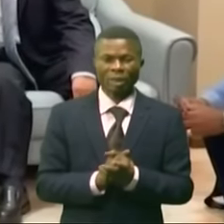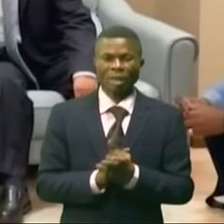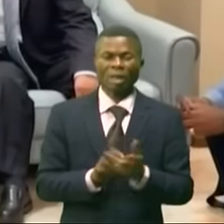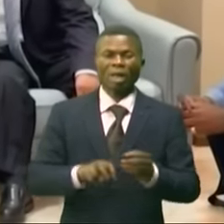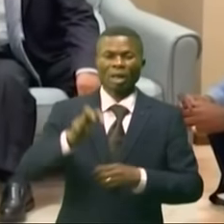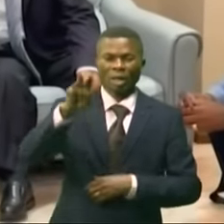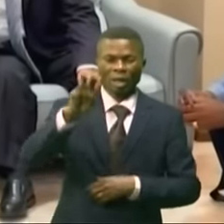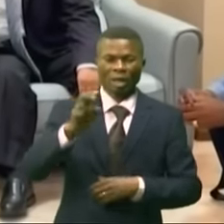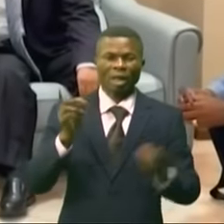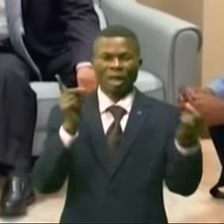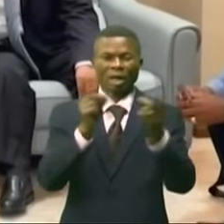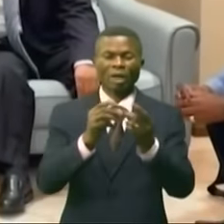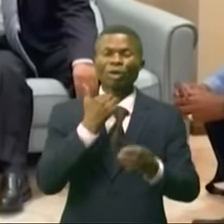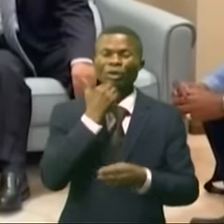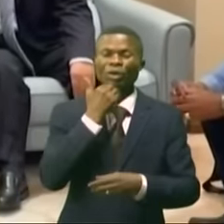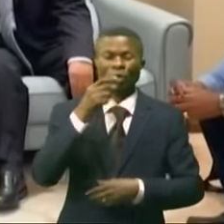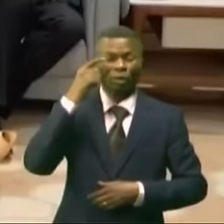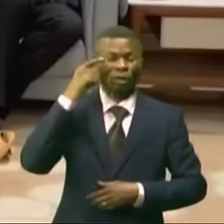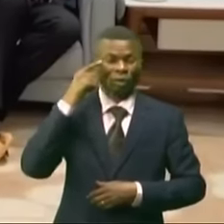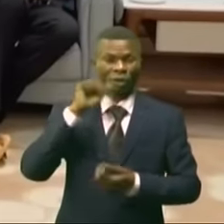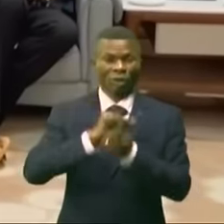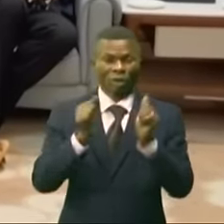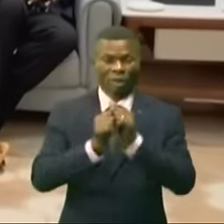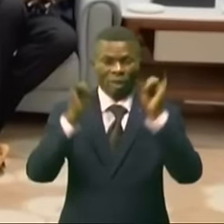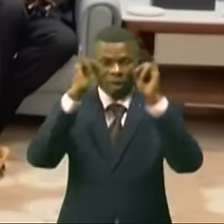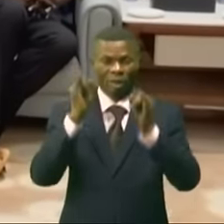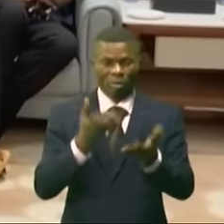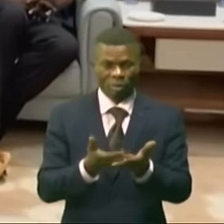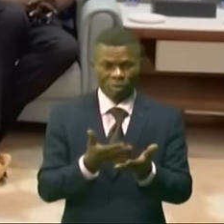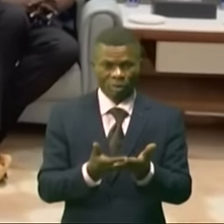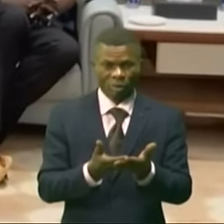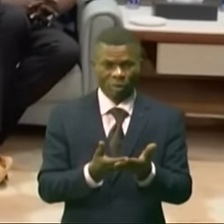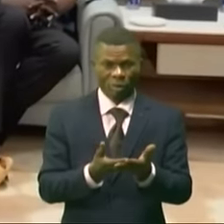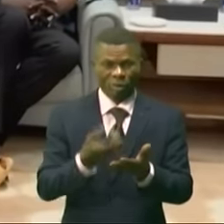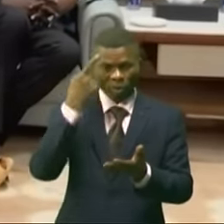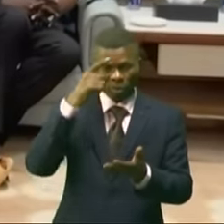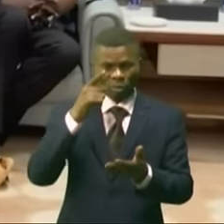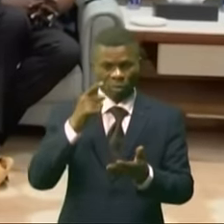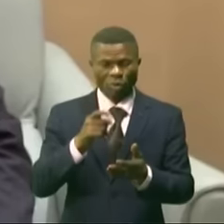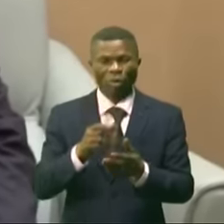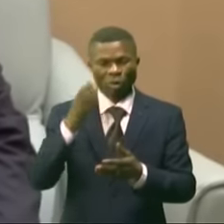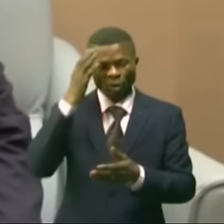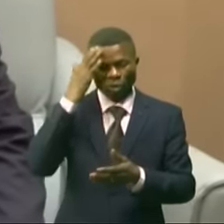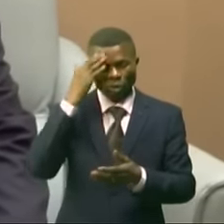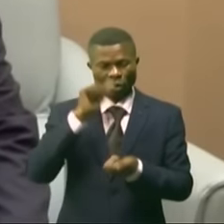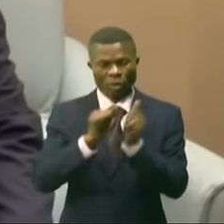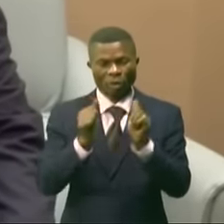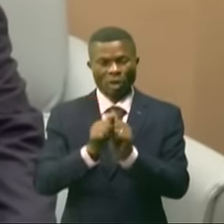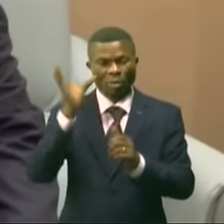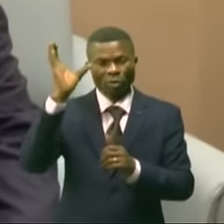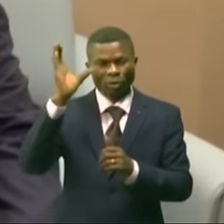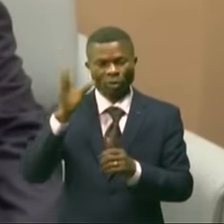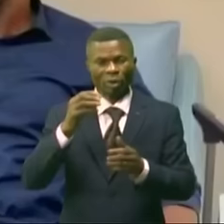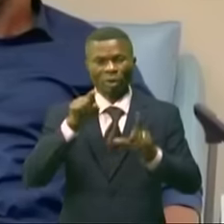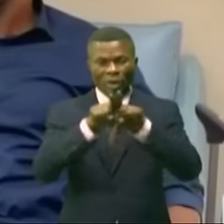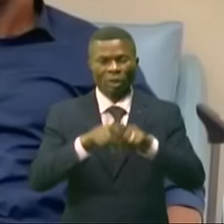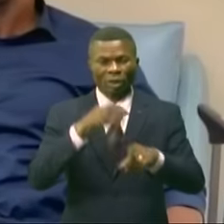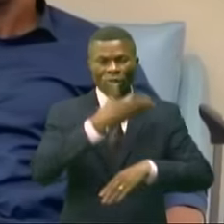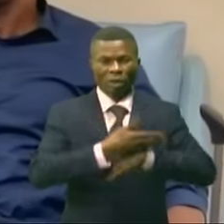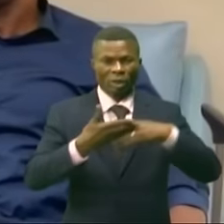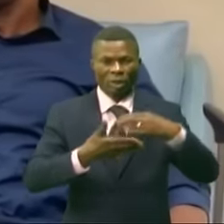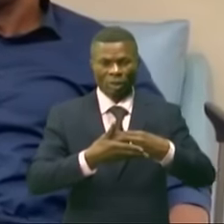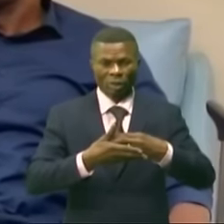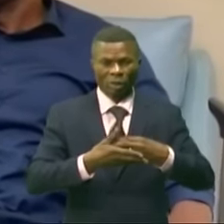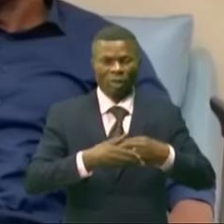investisseurs chinois du secteur où il a été question de la connectivité dans les zones rurales et la construction de data